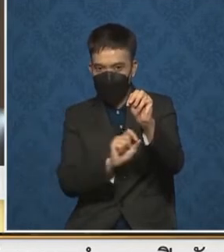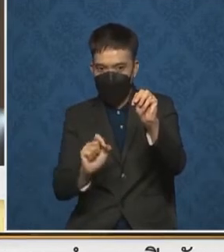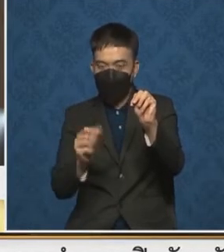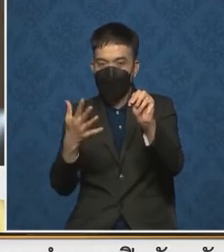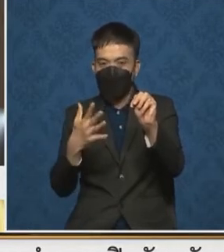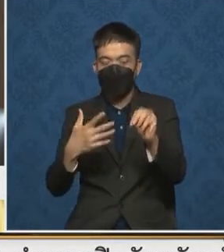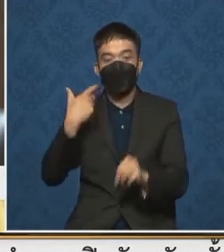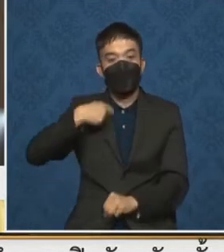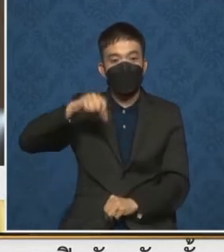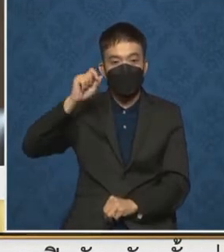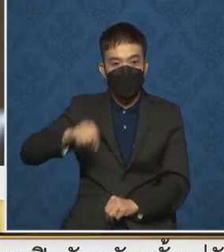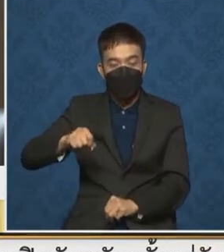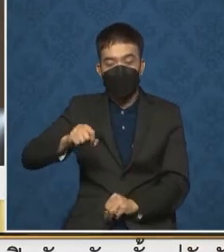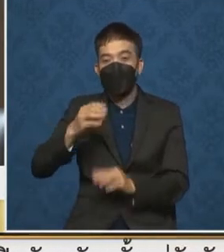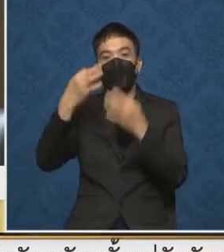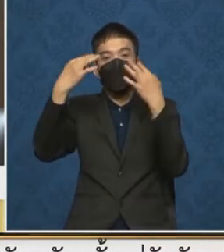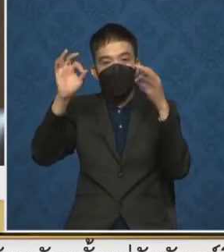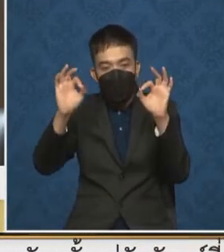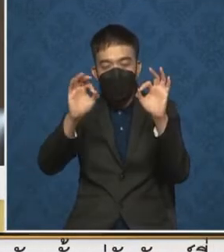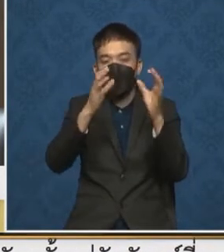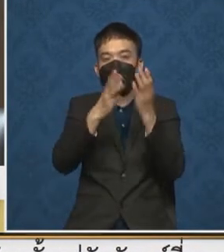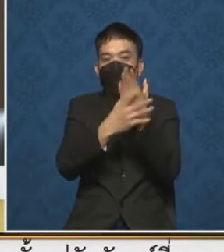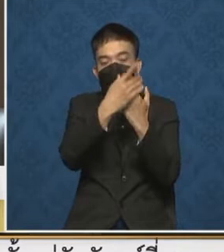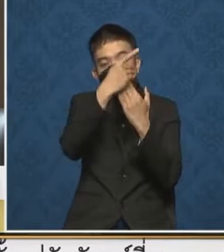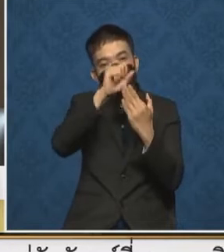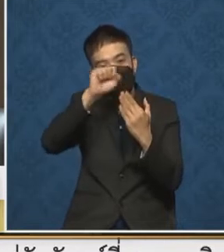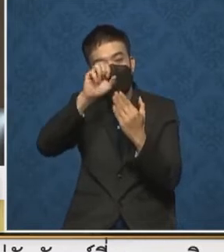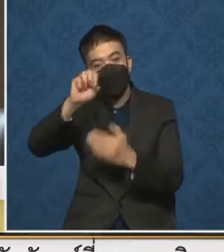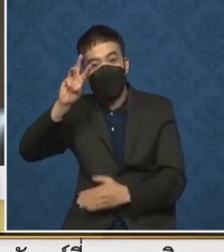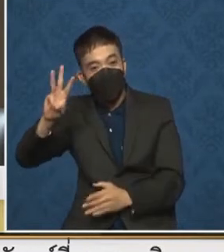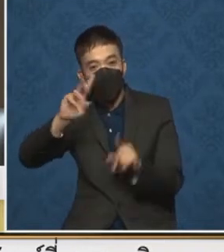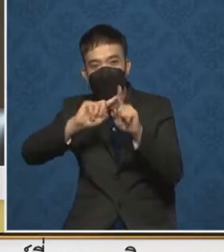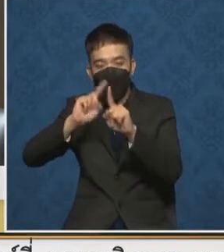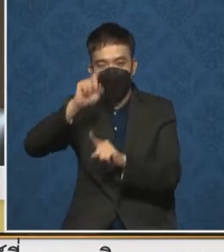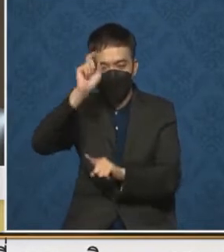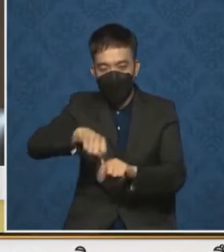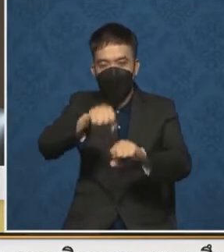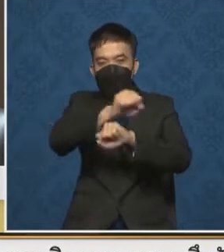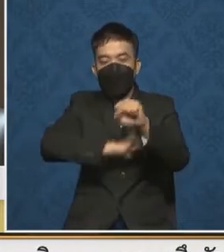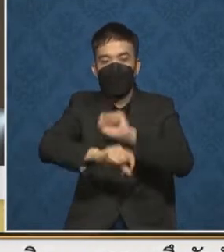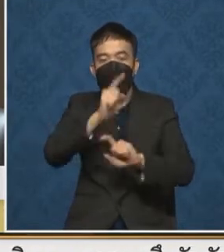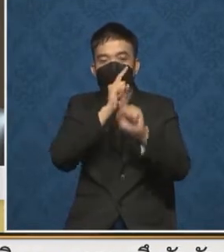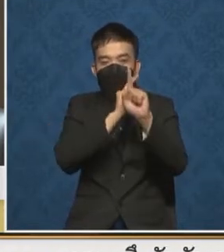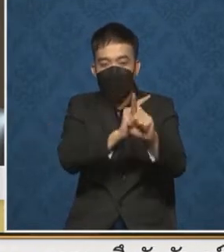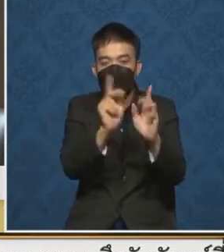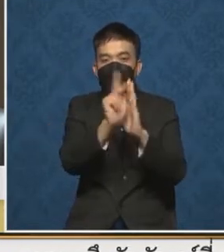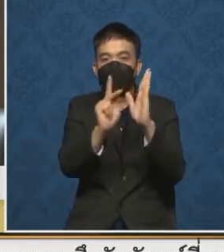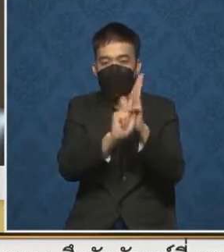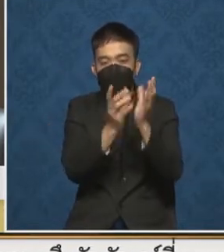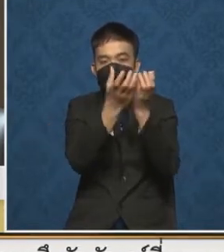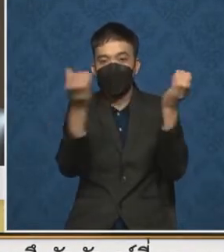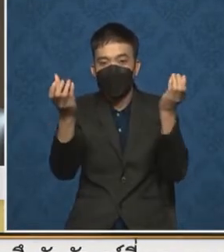3 องคกรอิสระจะต้องปฏิบัติตามรัฐมนูลและก็ตามกุฏหมายด้วย